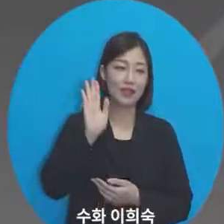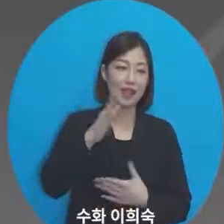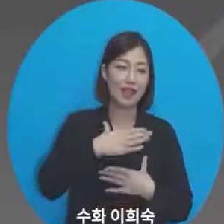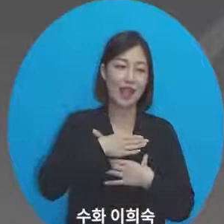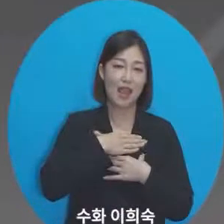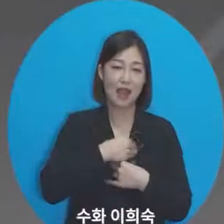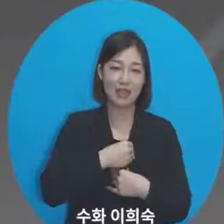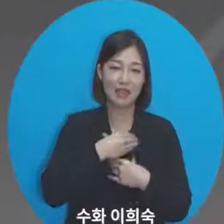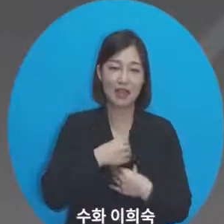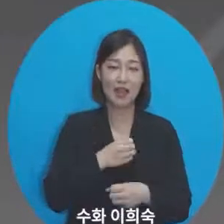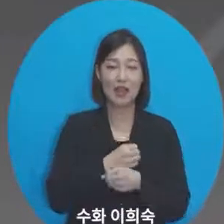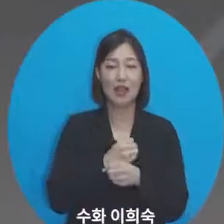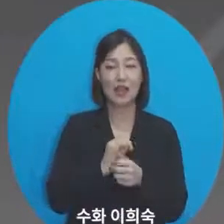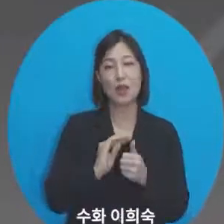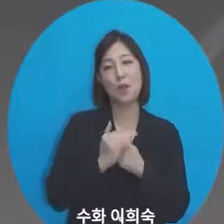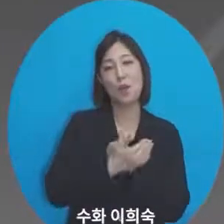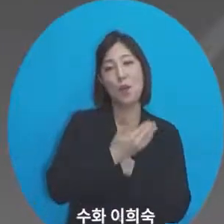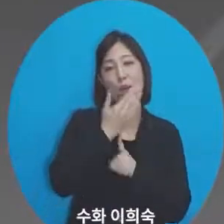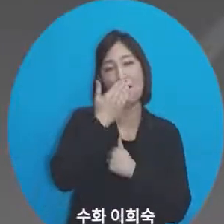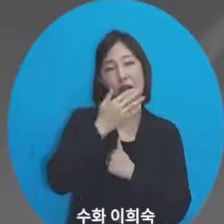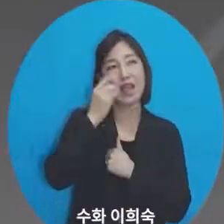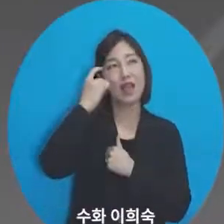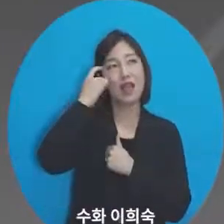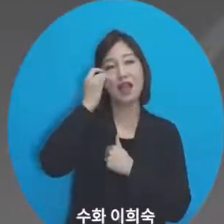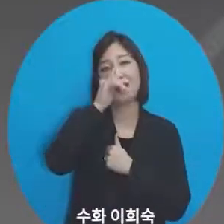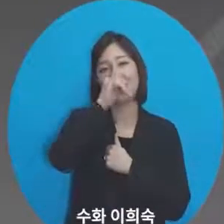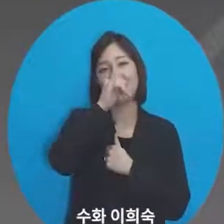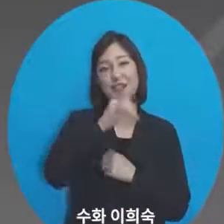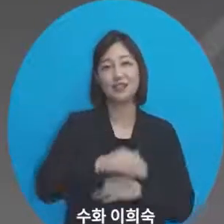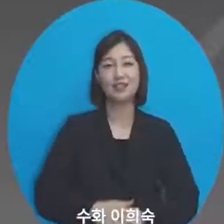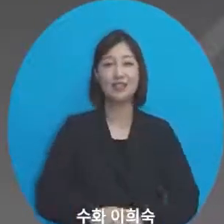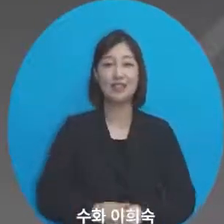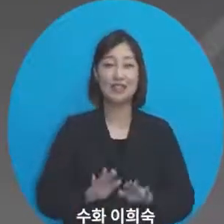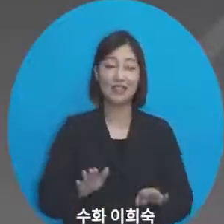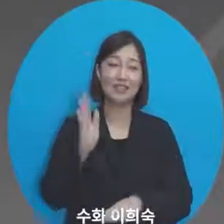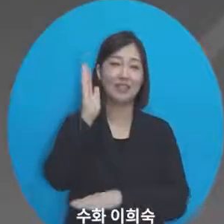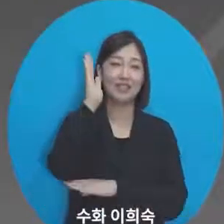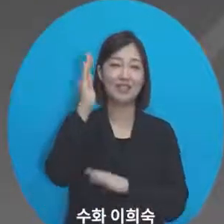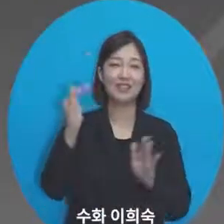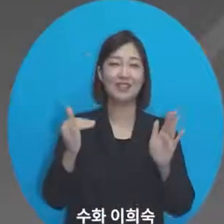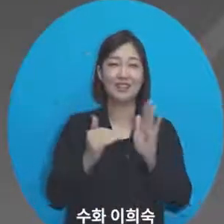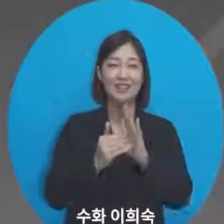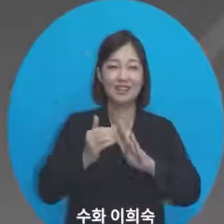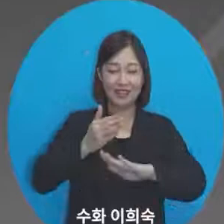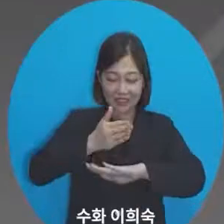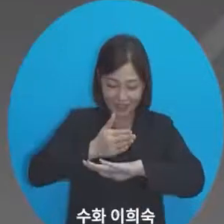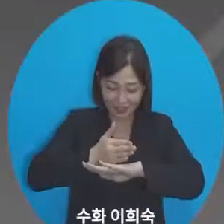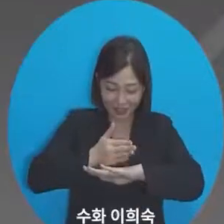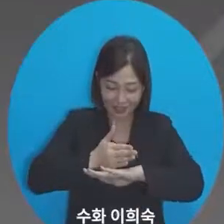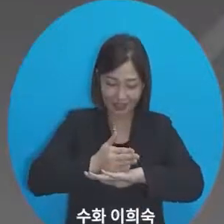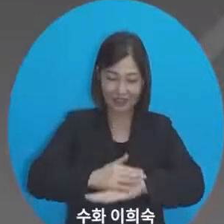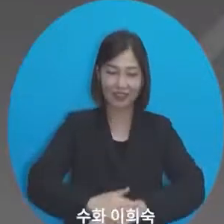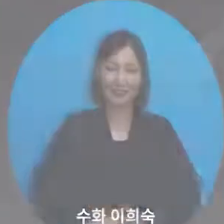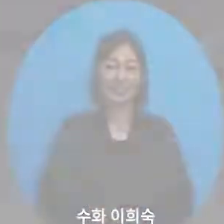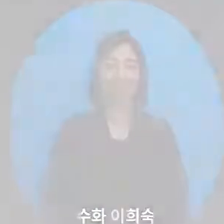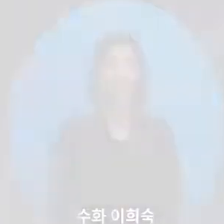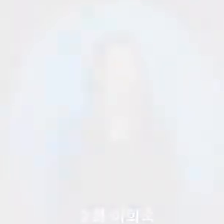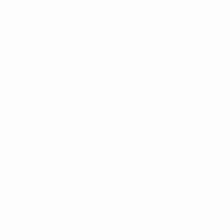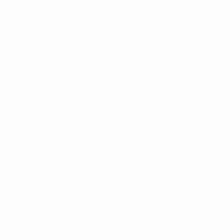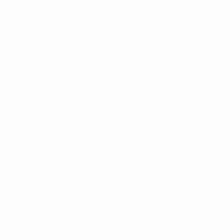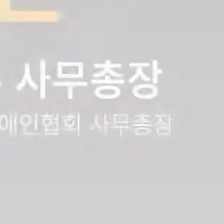안전한 보호구역이 되지 않을까 생각이 됩니다. 네, 이상으로 발표를 마치겠습니다. 감사합니다.